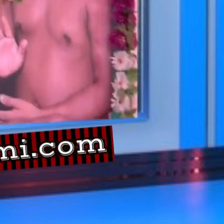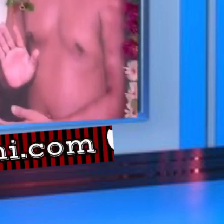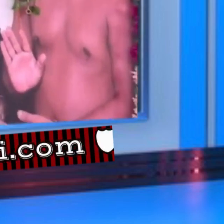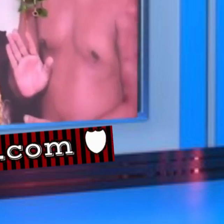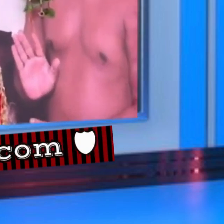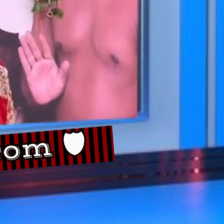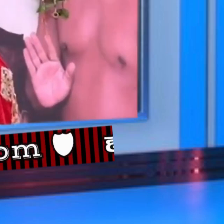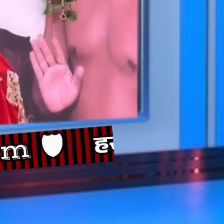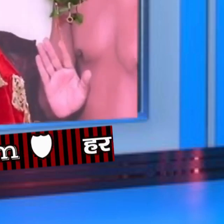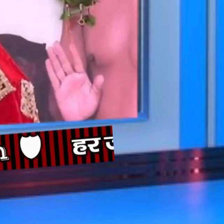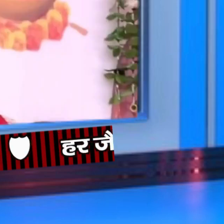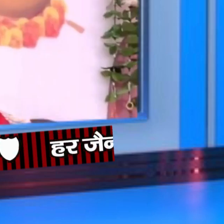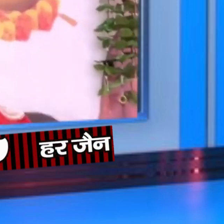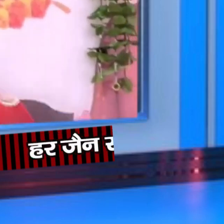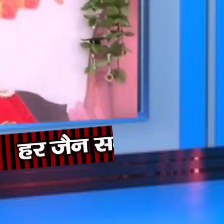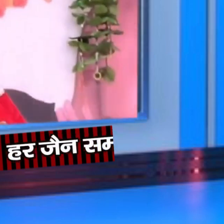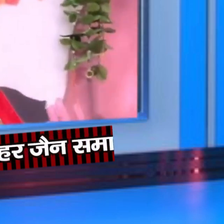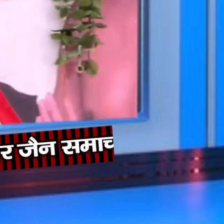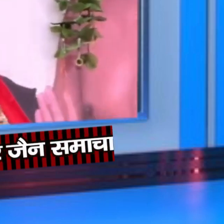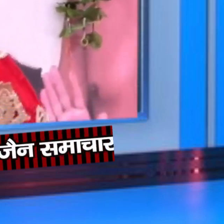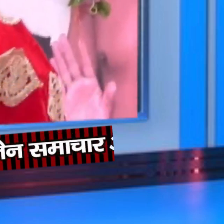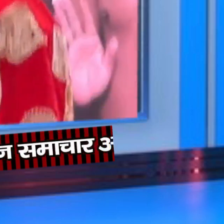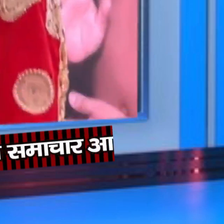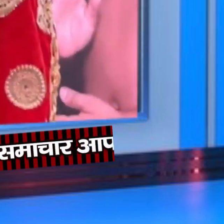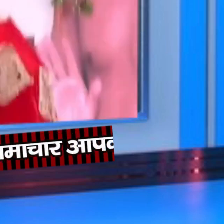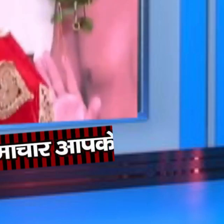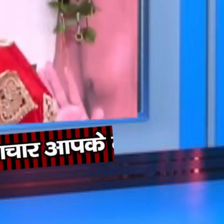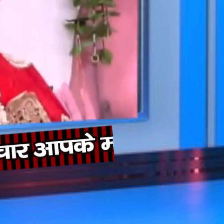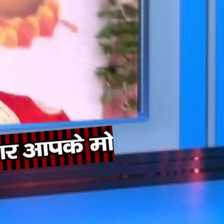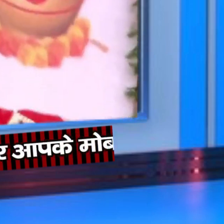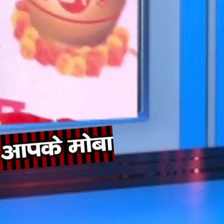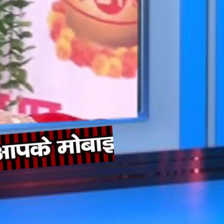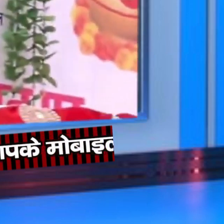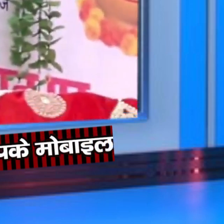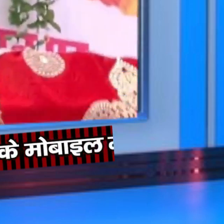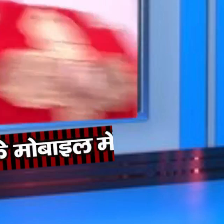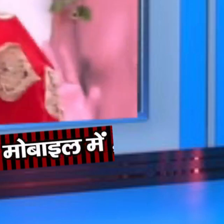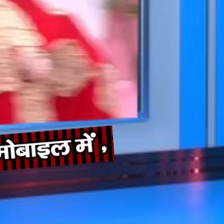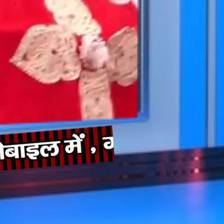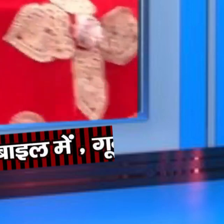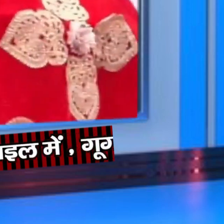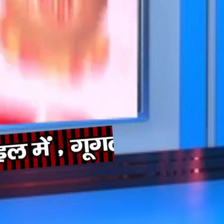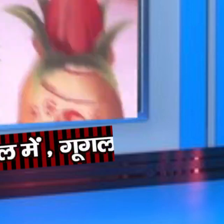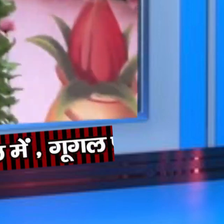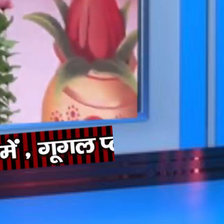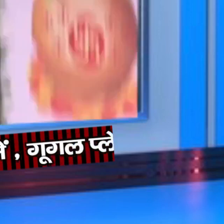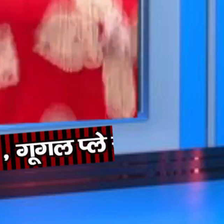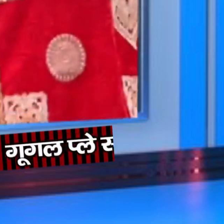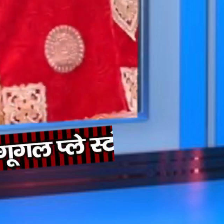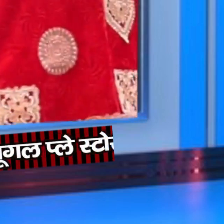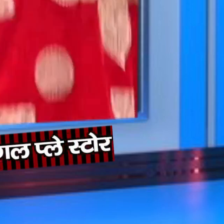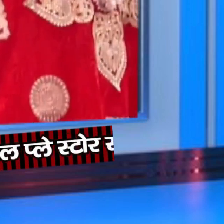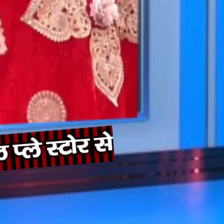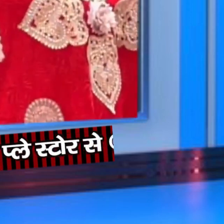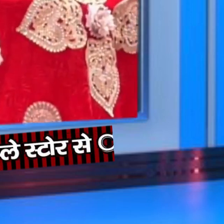महाराज जी को वापस लेके आ गए। वो हसमुख भाई ने स्वीकार भी किया कि हमारी कोई, और सच्ची बात